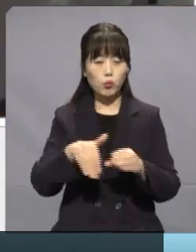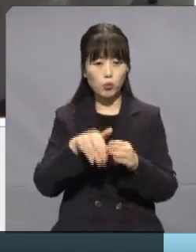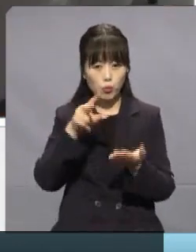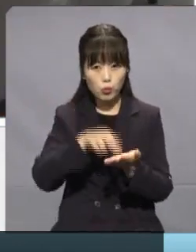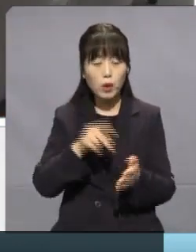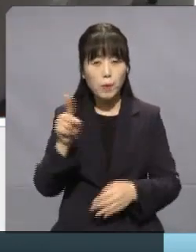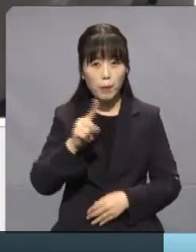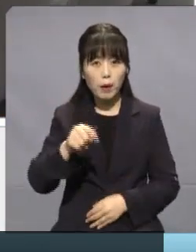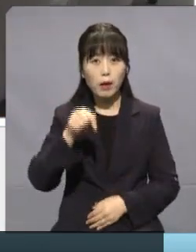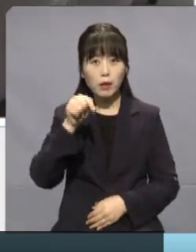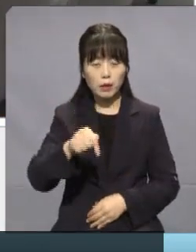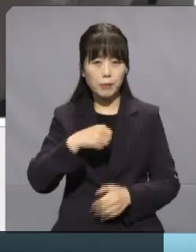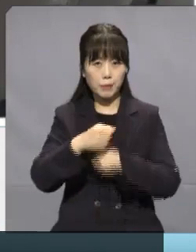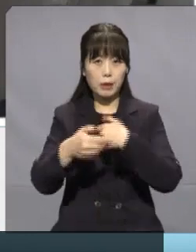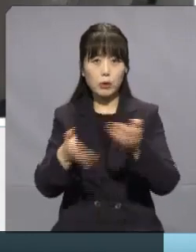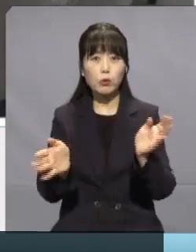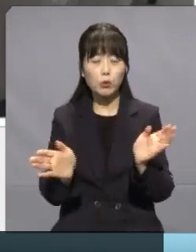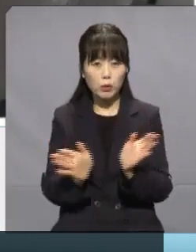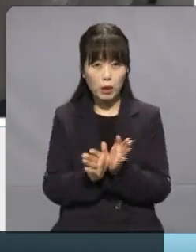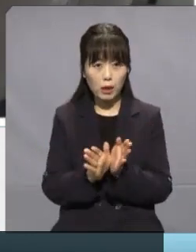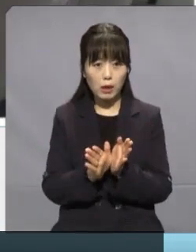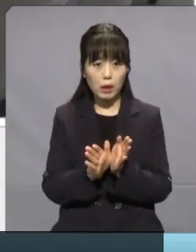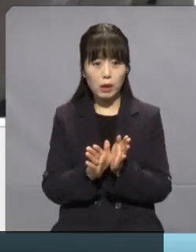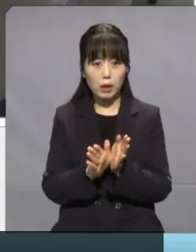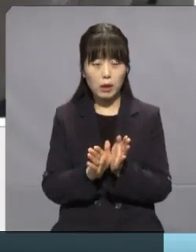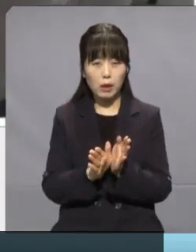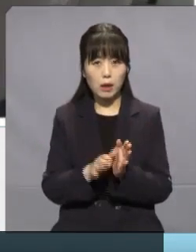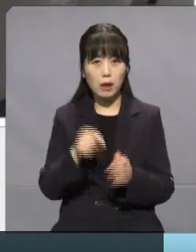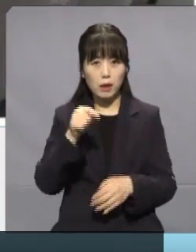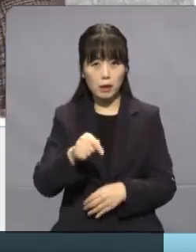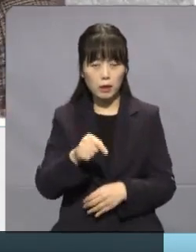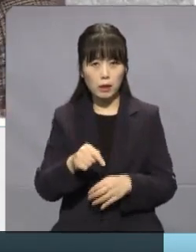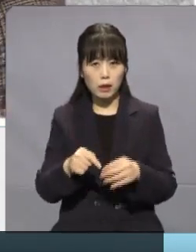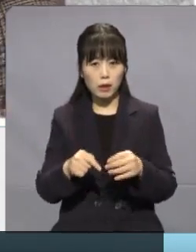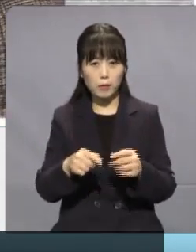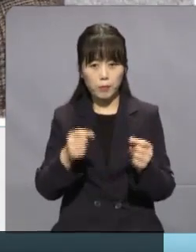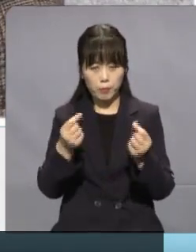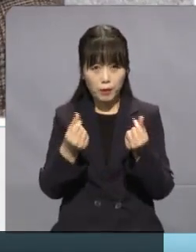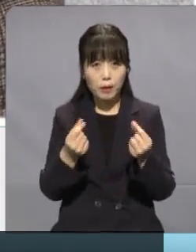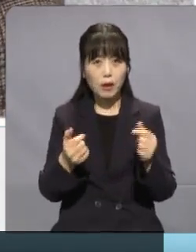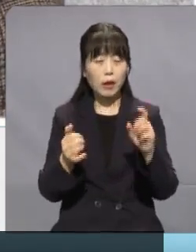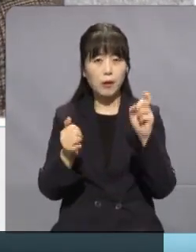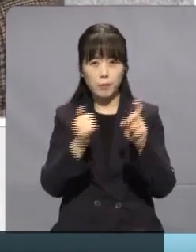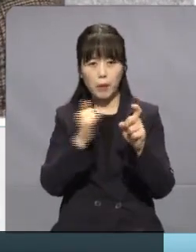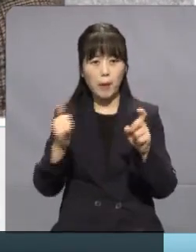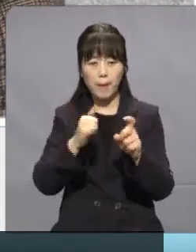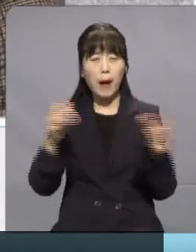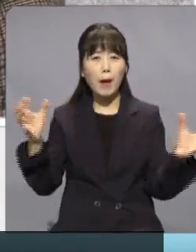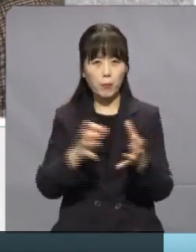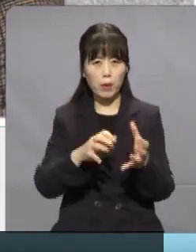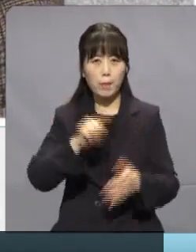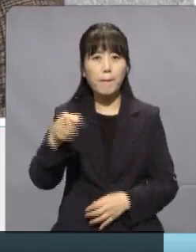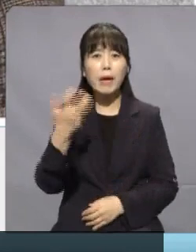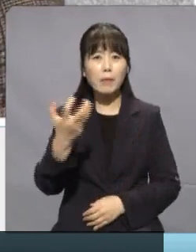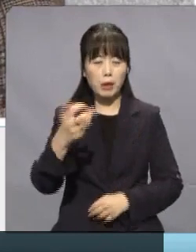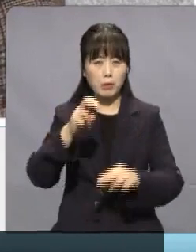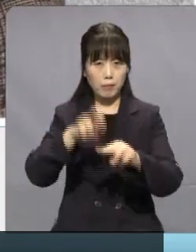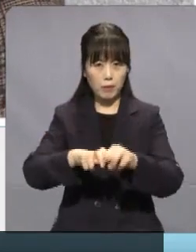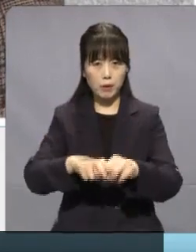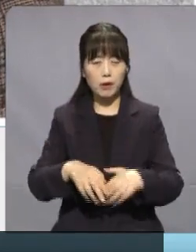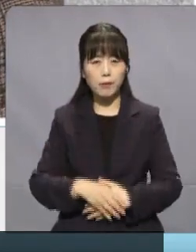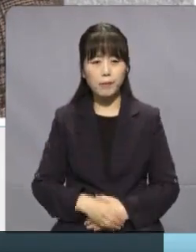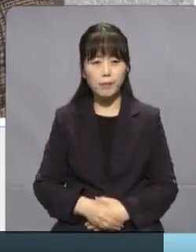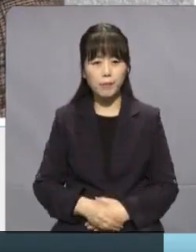문제는 사실상 민주당 의원과 다른 분이 또 한 10여분이 있거든요 그래서 180석인 거예요 사실은이